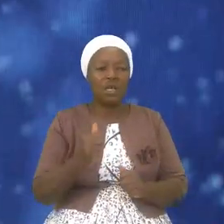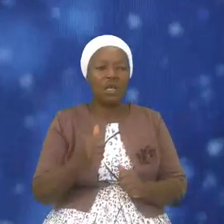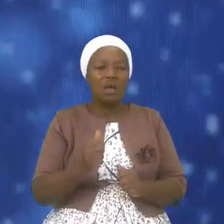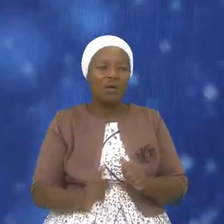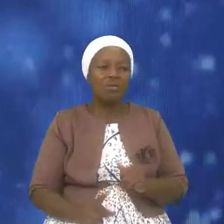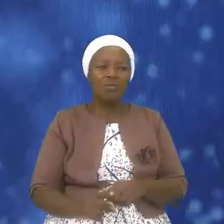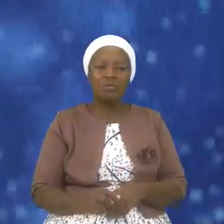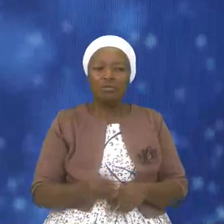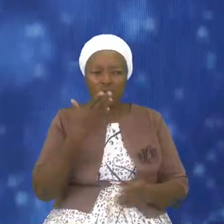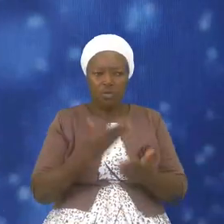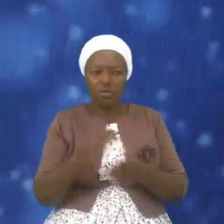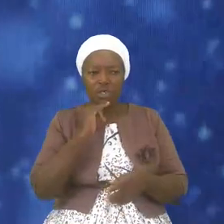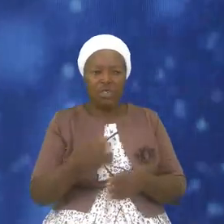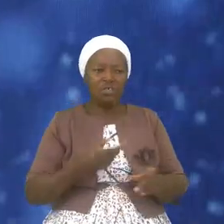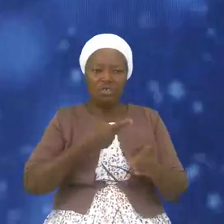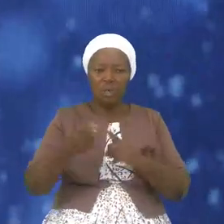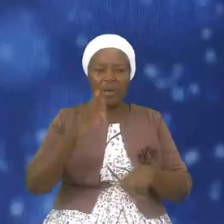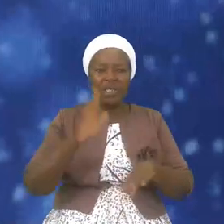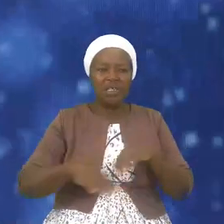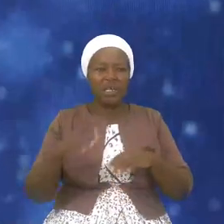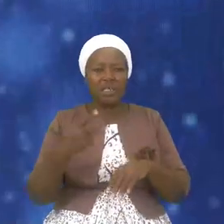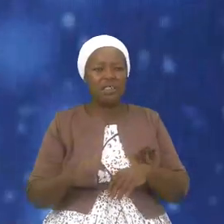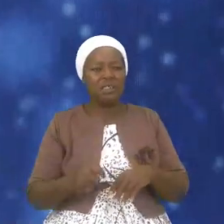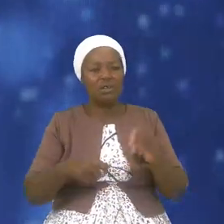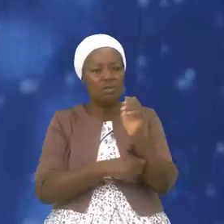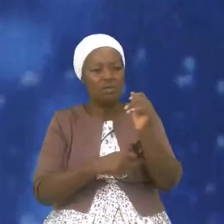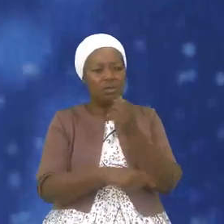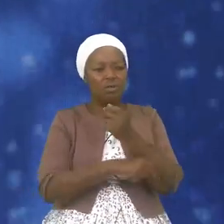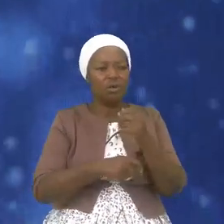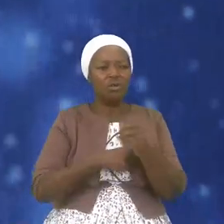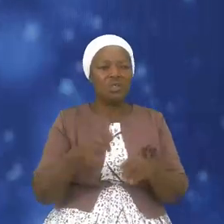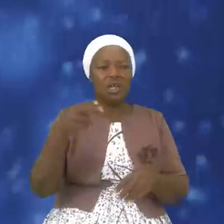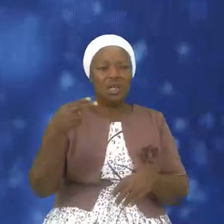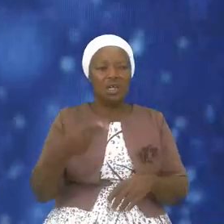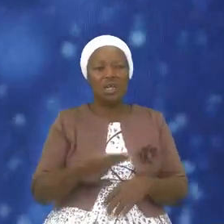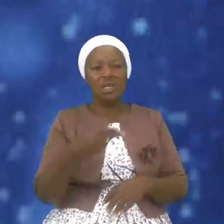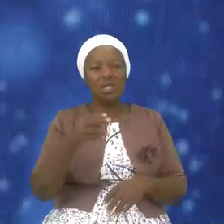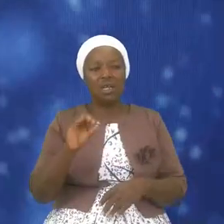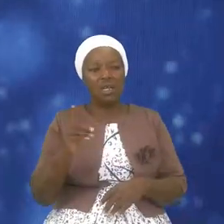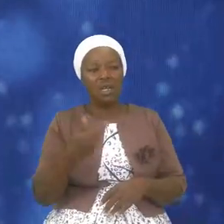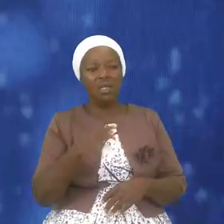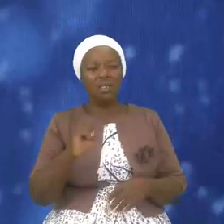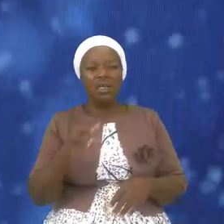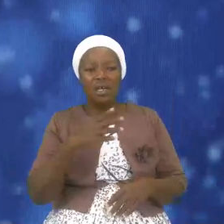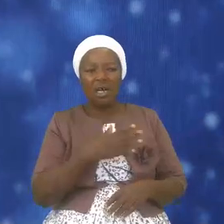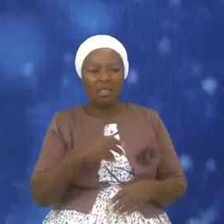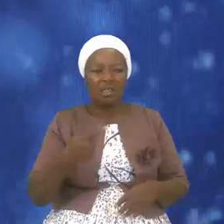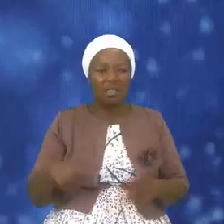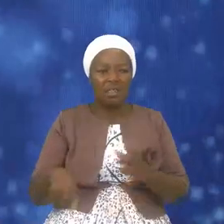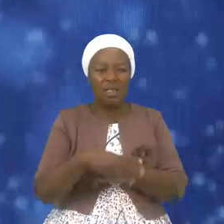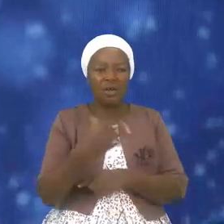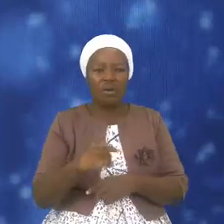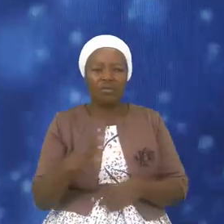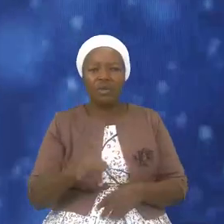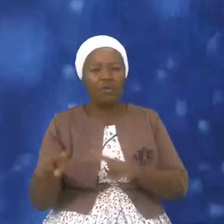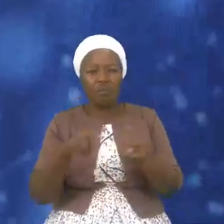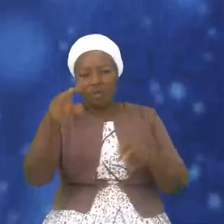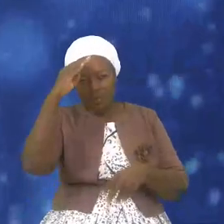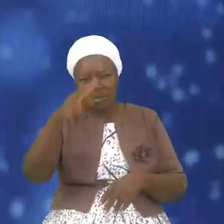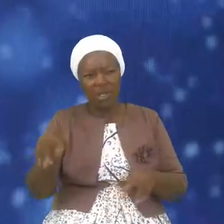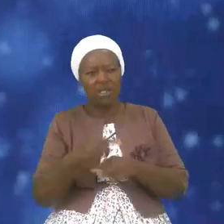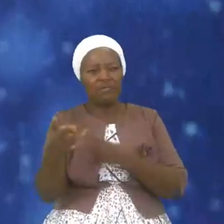d'épines. Le jour annoncé par tes prophètes, ton châtiment approche. C'est